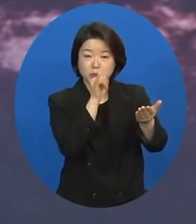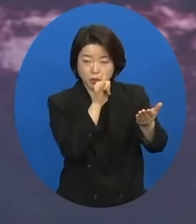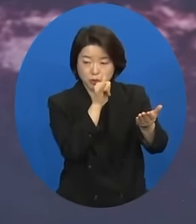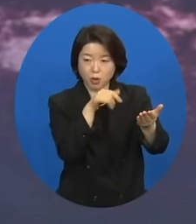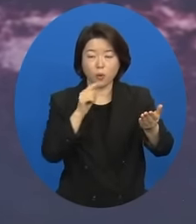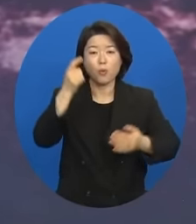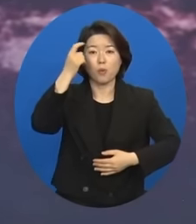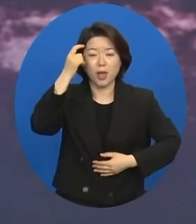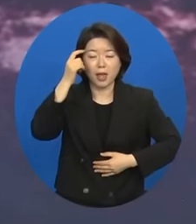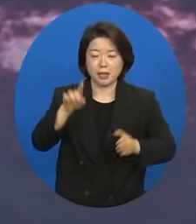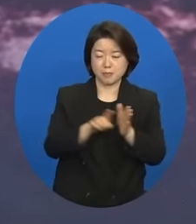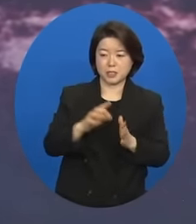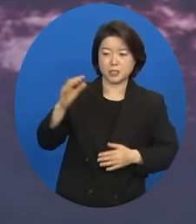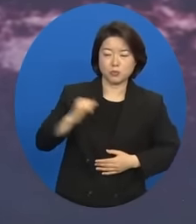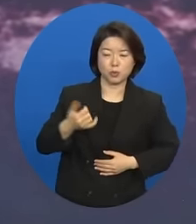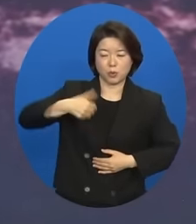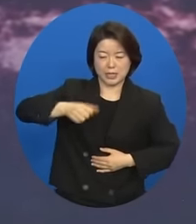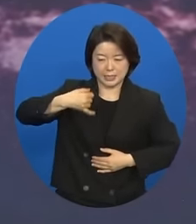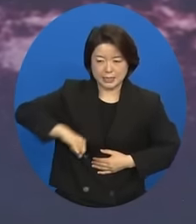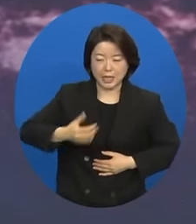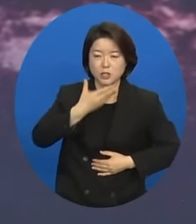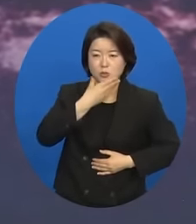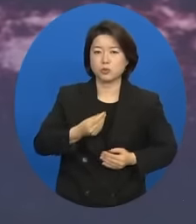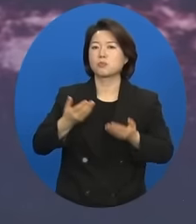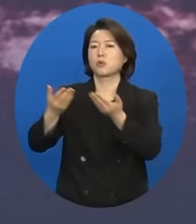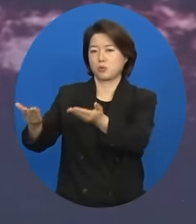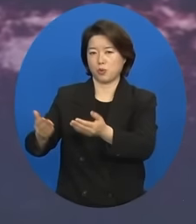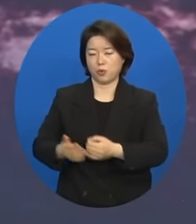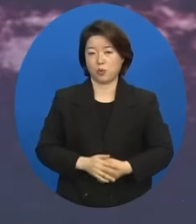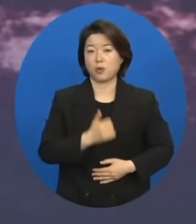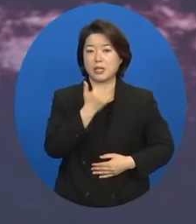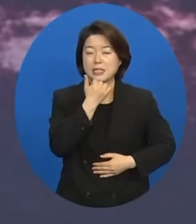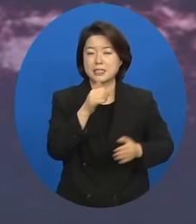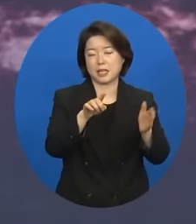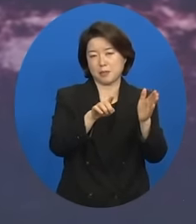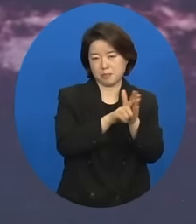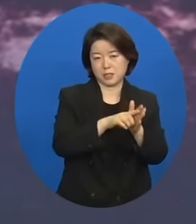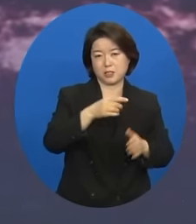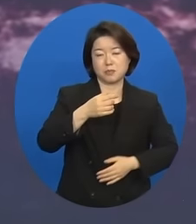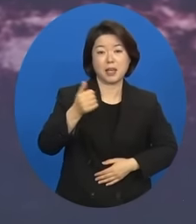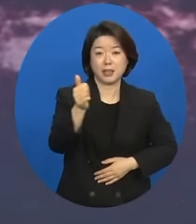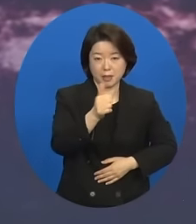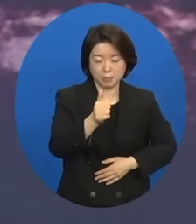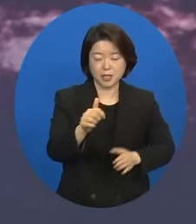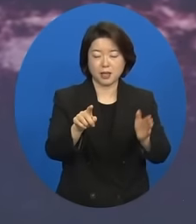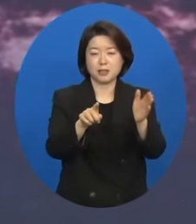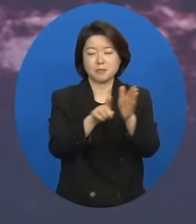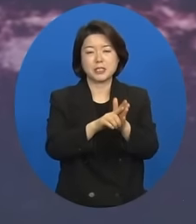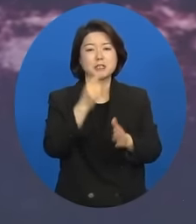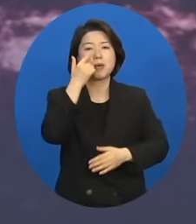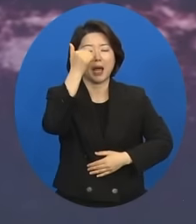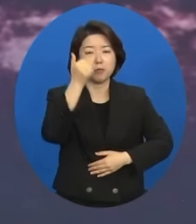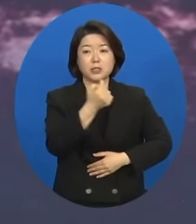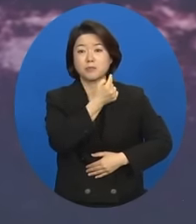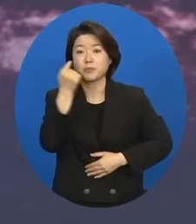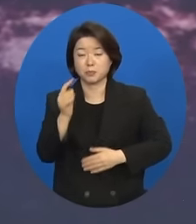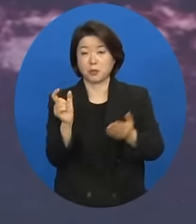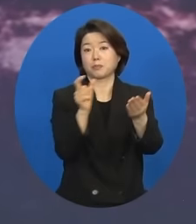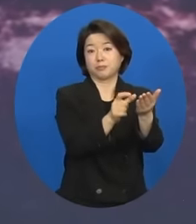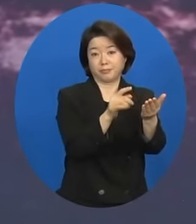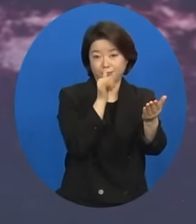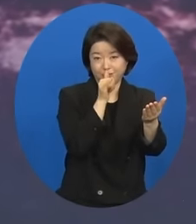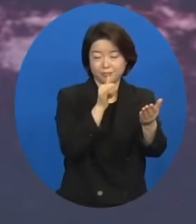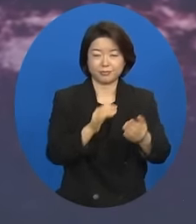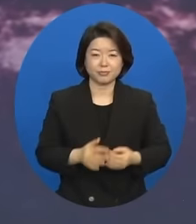됩니다 이사 은 믿음의 남자였고 믿음의 아버지였음을 증명이 된 것이죠 자